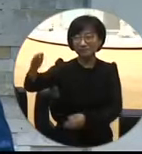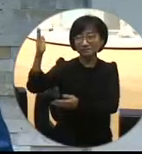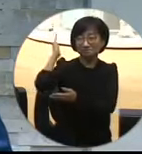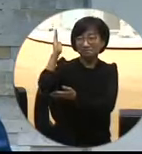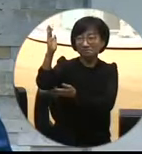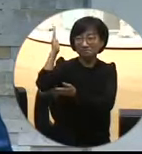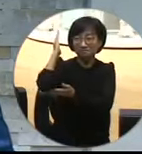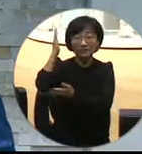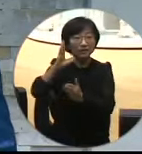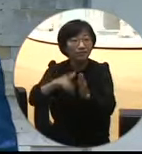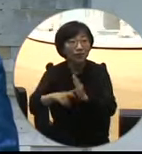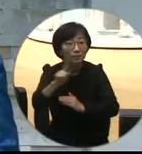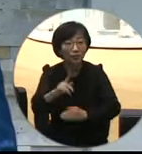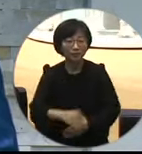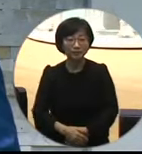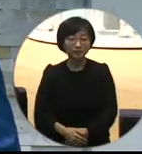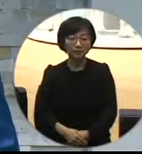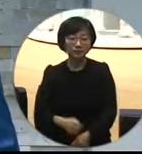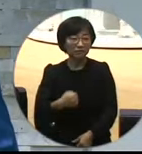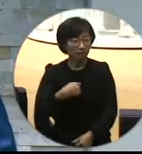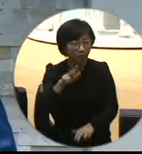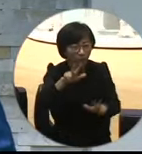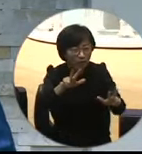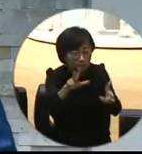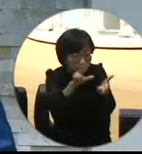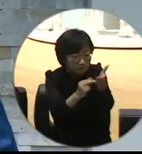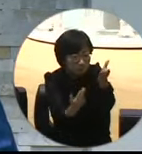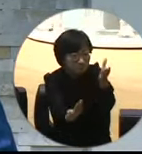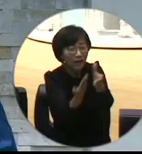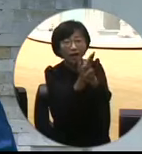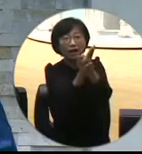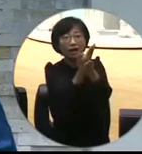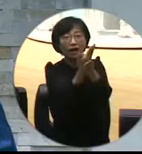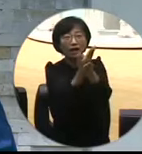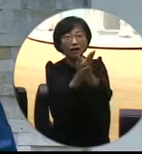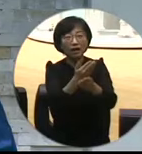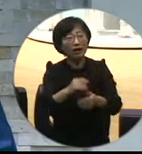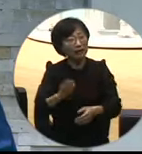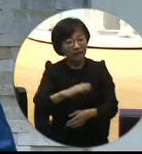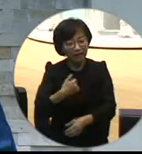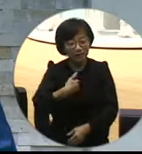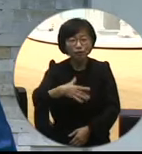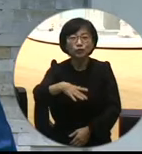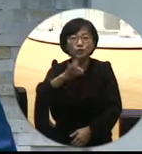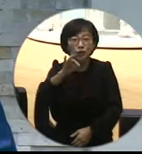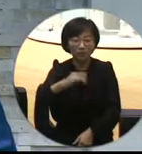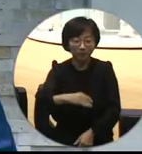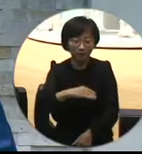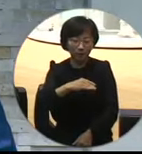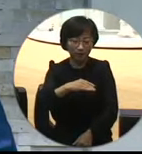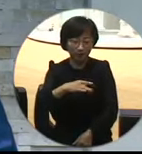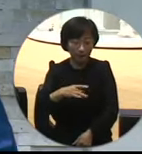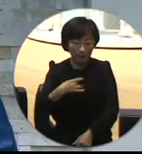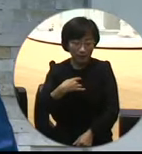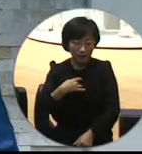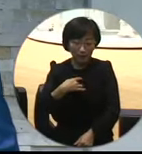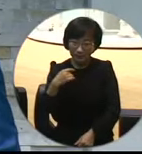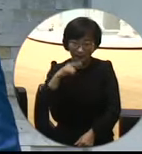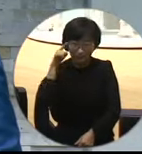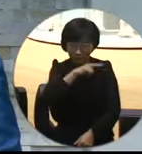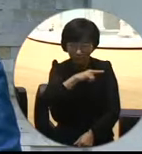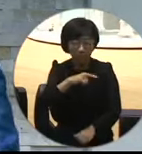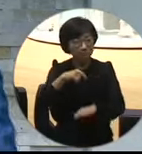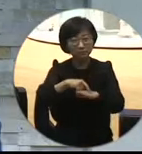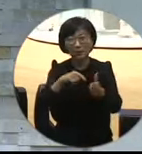자신이 지금까지 일어난 일에 대해서 좋은 뜻으로 시작했고 특정인의 개인의